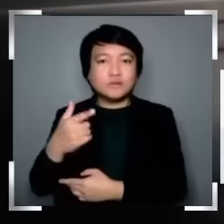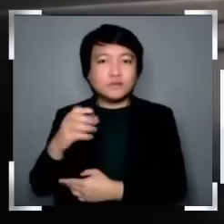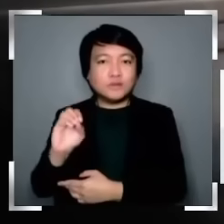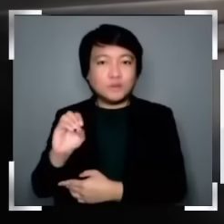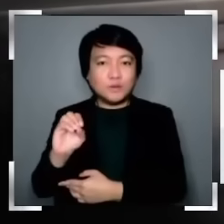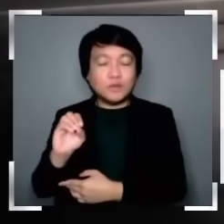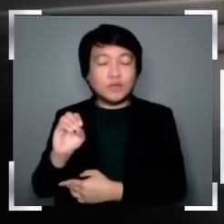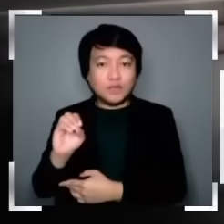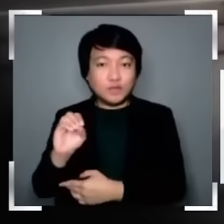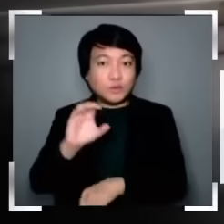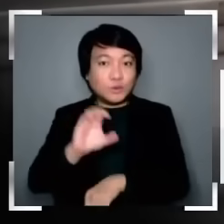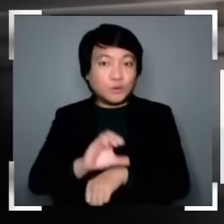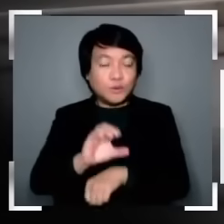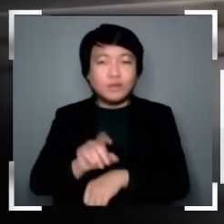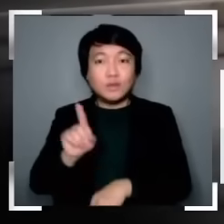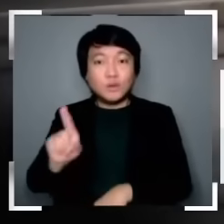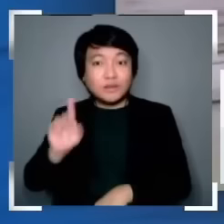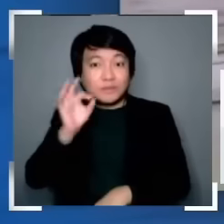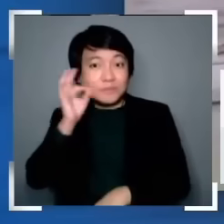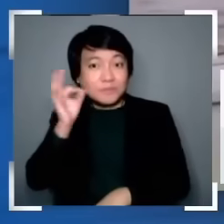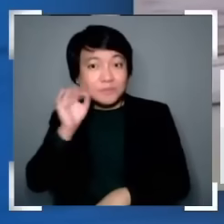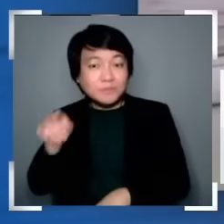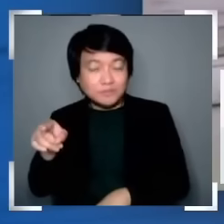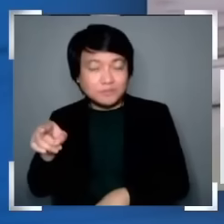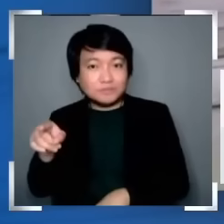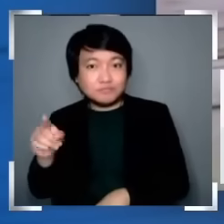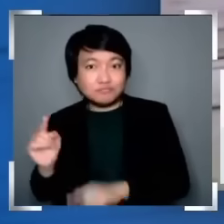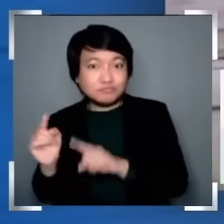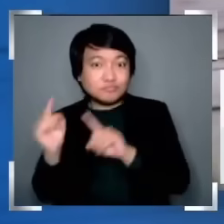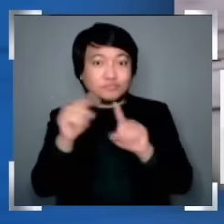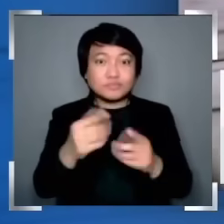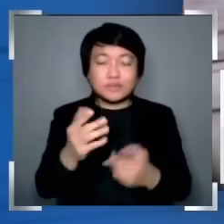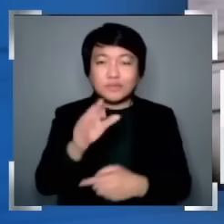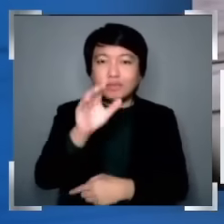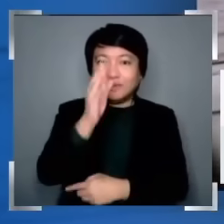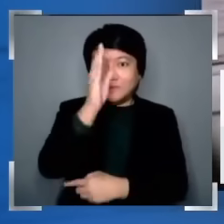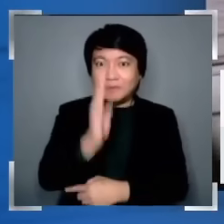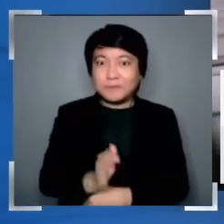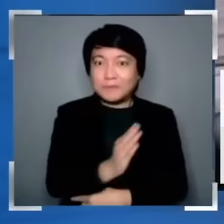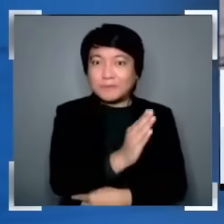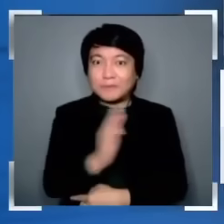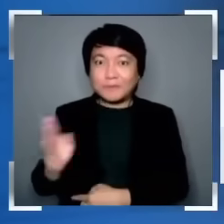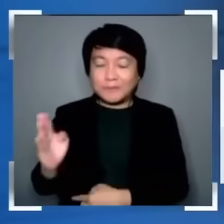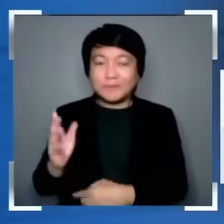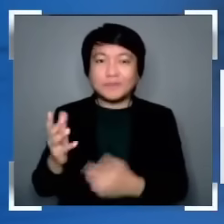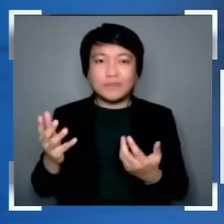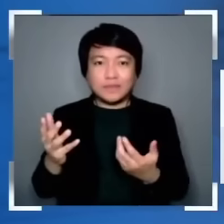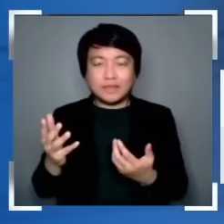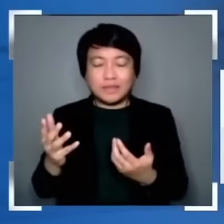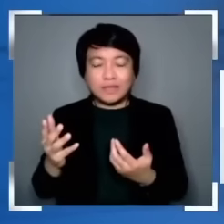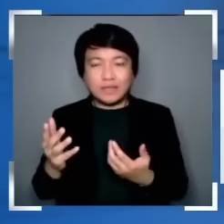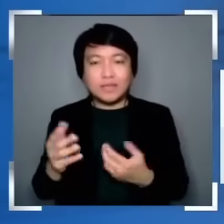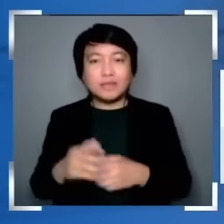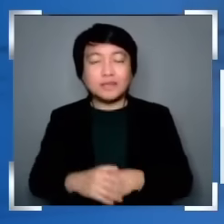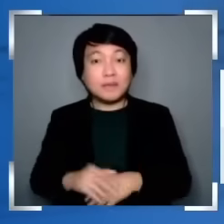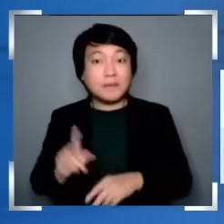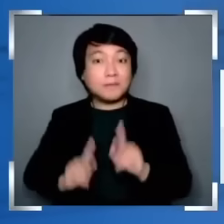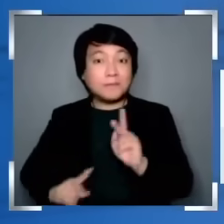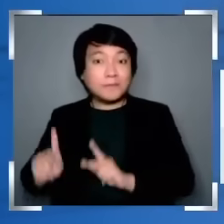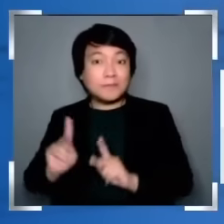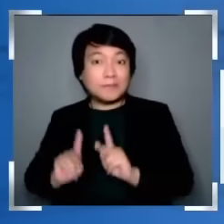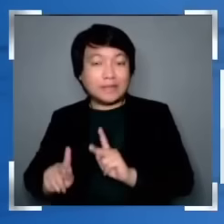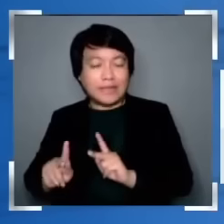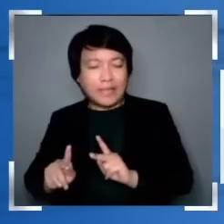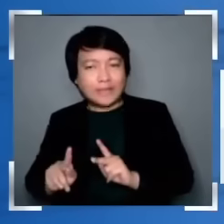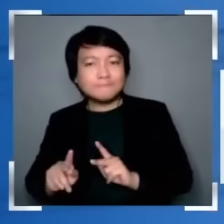si Orange. At para maiwasang masaktan siya sa pagdaan ng mga tao, binitbit siya para itabi ni Brother John Michael